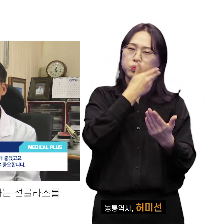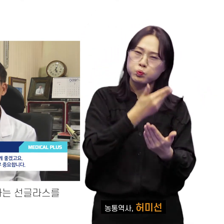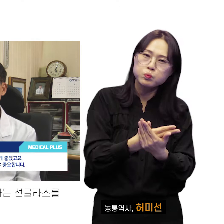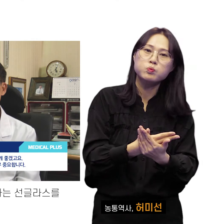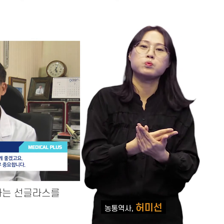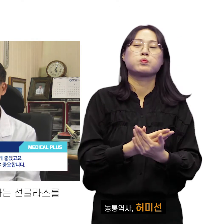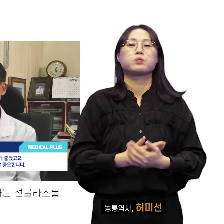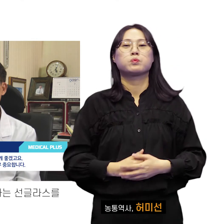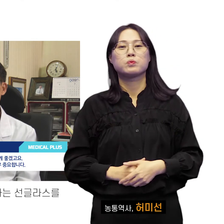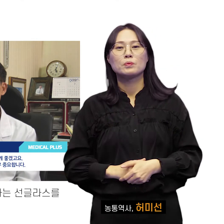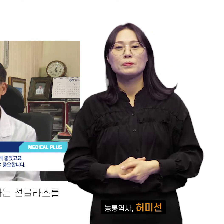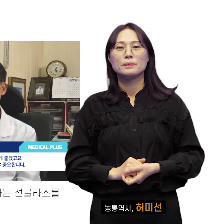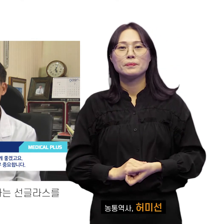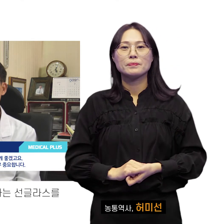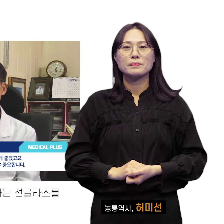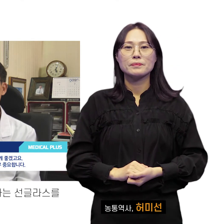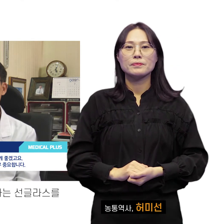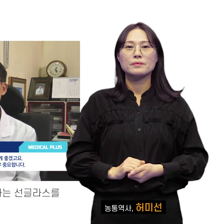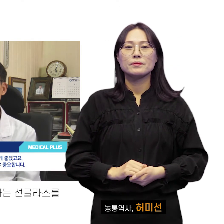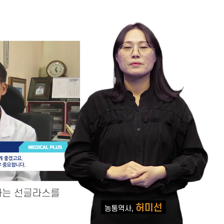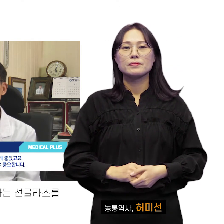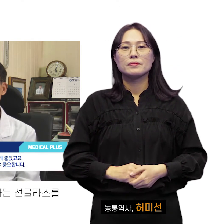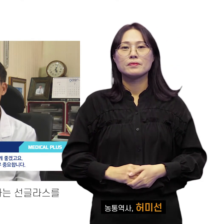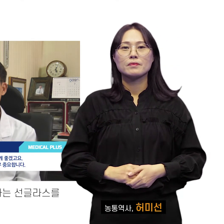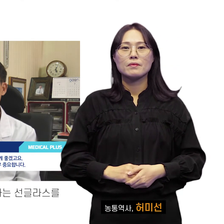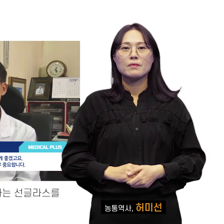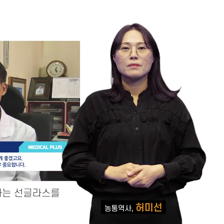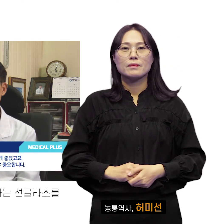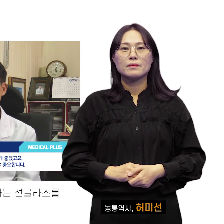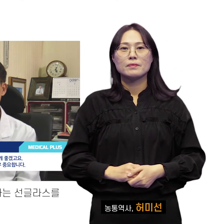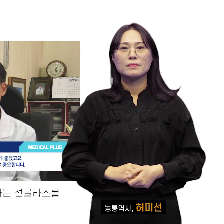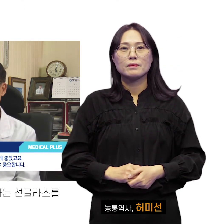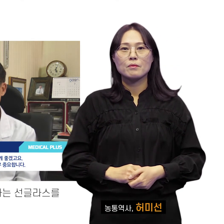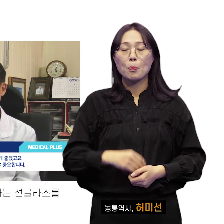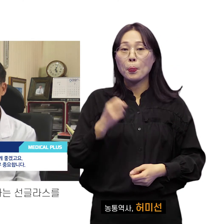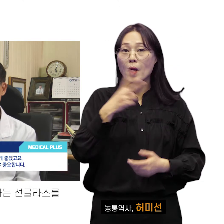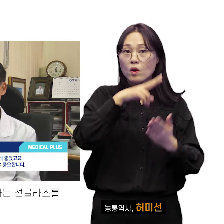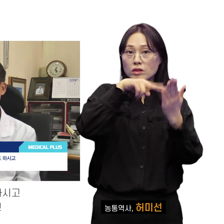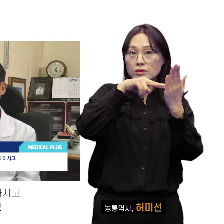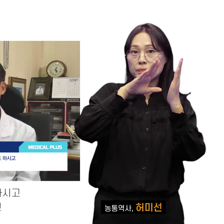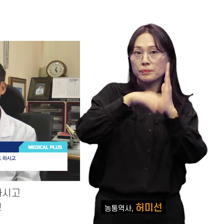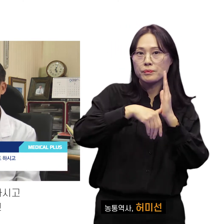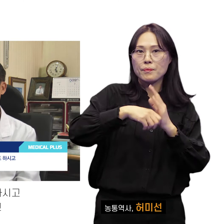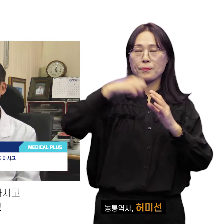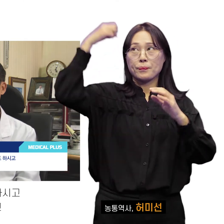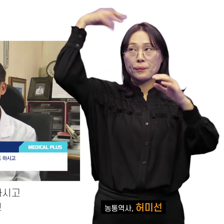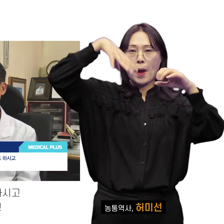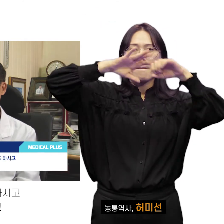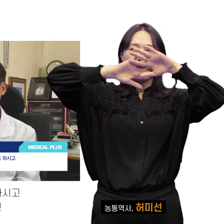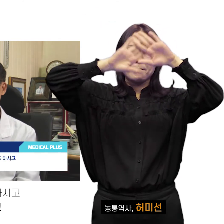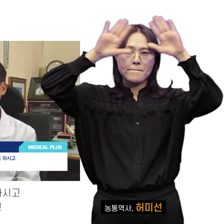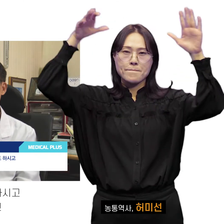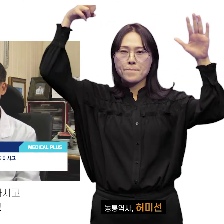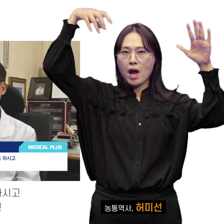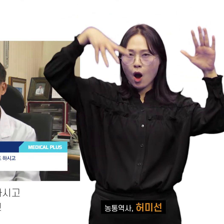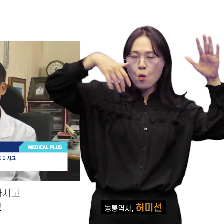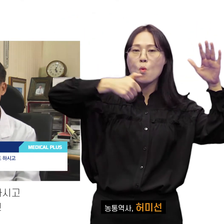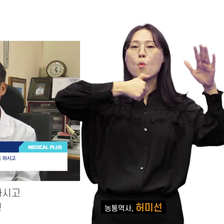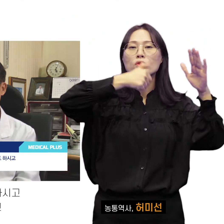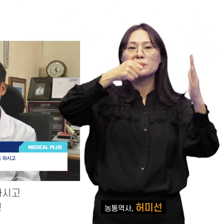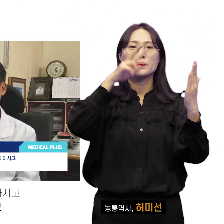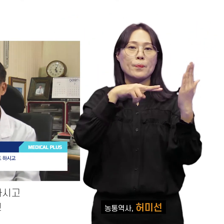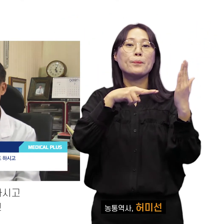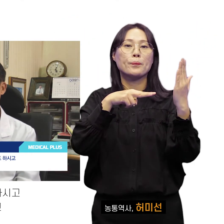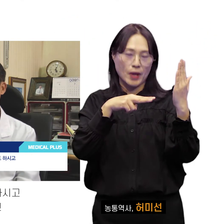특히 밖에 나가실 때 자외선을 차단하는 선글라스를 사용하시는 것이 매우 중요합니다. 또한 독서하시는 분들 조명을